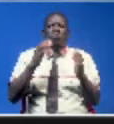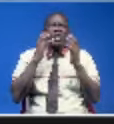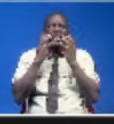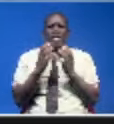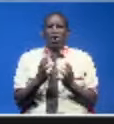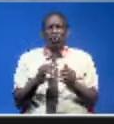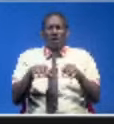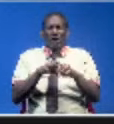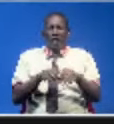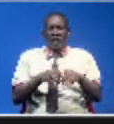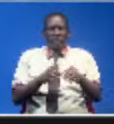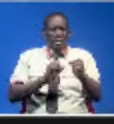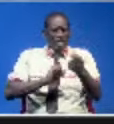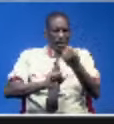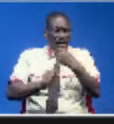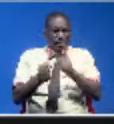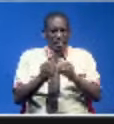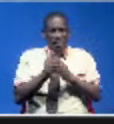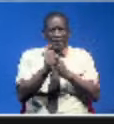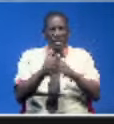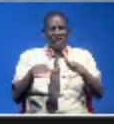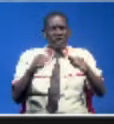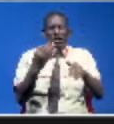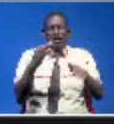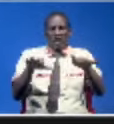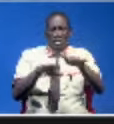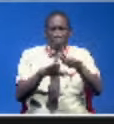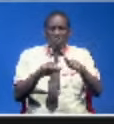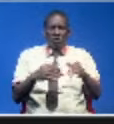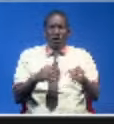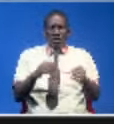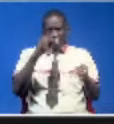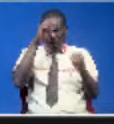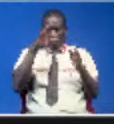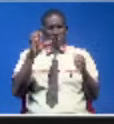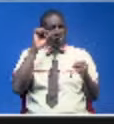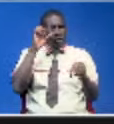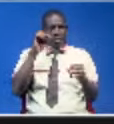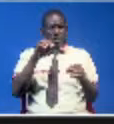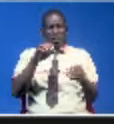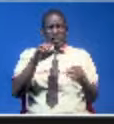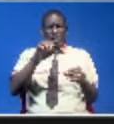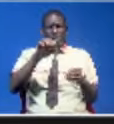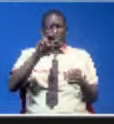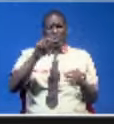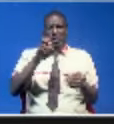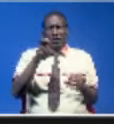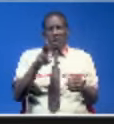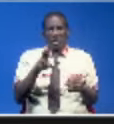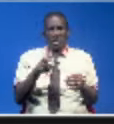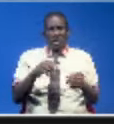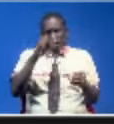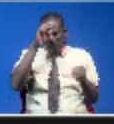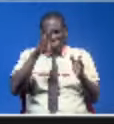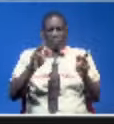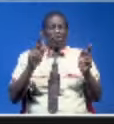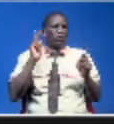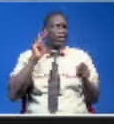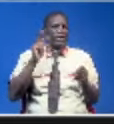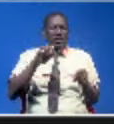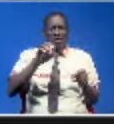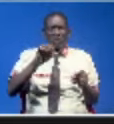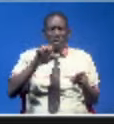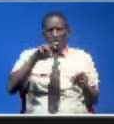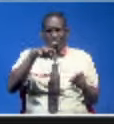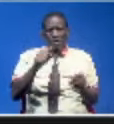kama kaimu kiongozi, manaibu wake watatu ambao ni gavana wa Mombasa Abdul Samad Sharif Nasser, gavana wa Kisii Simba Arati